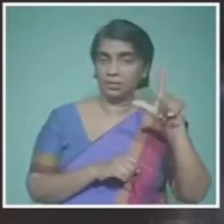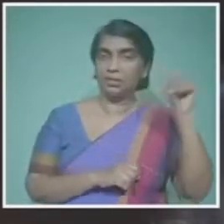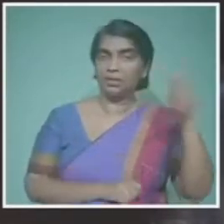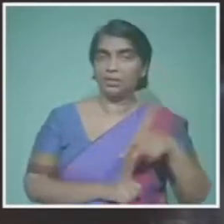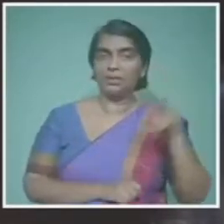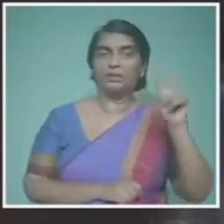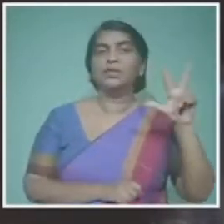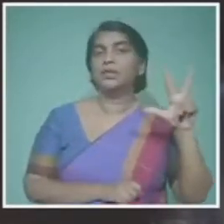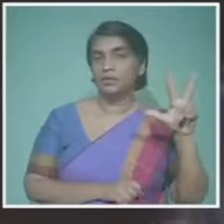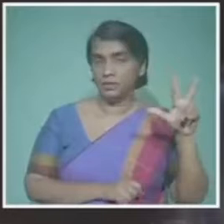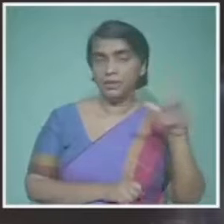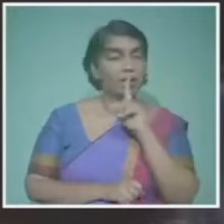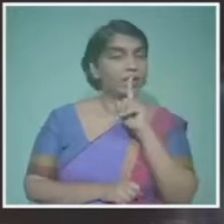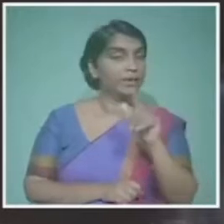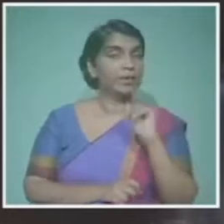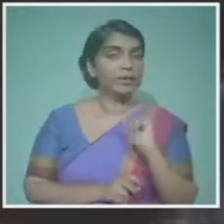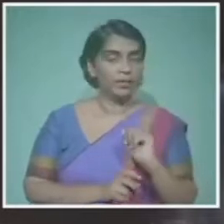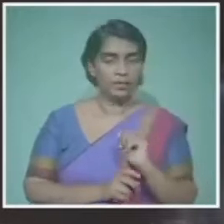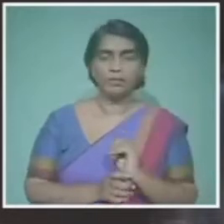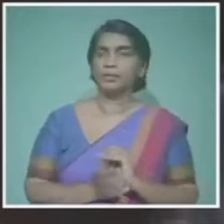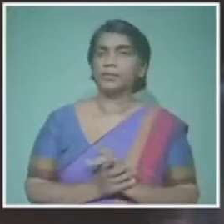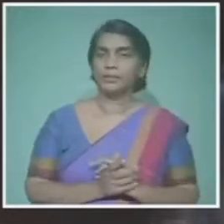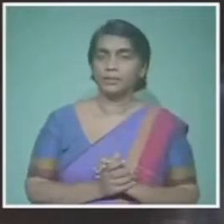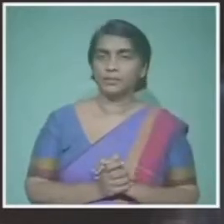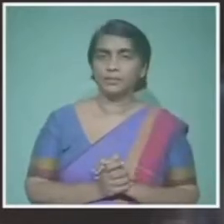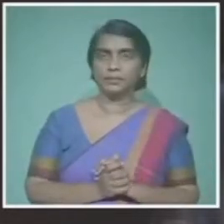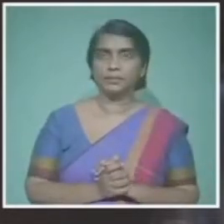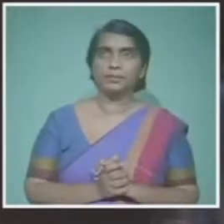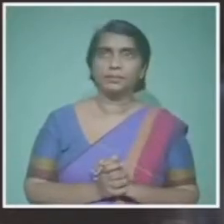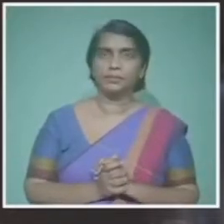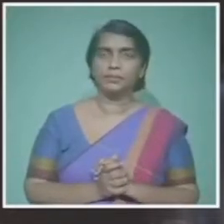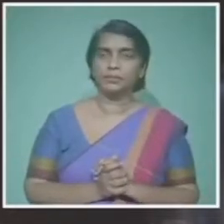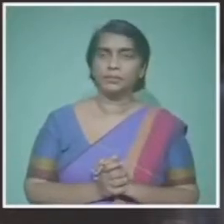හිර 28 මොකද කියලා තියෙන එකෙන් establishment of divisional secretaries